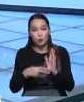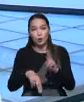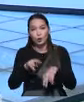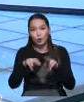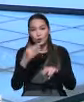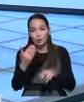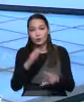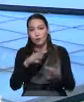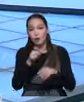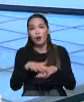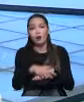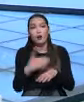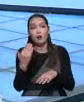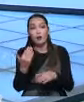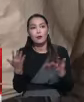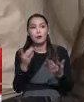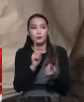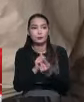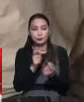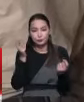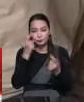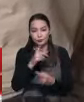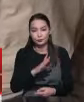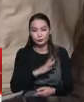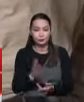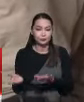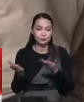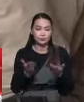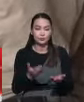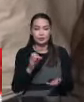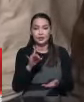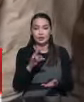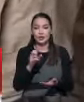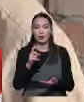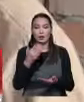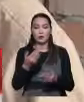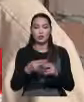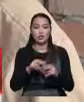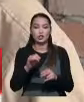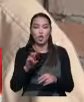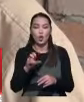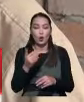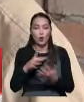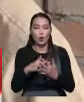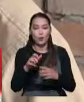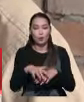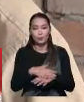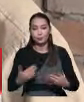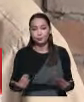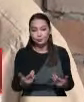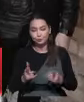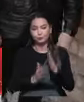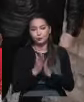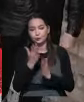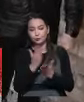мен халық қалаулыларда танысты. Серік Ахметов Жалаулы ауылының байырғы тұрғыны. Осы елде туып, өсіп өнген.